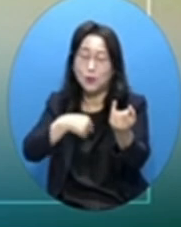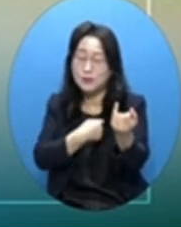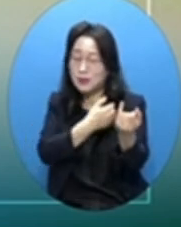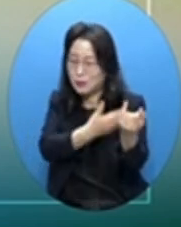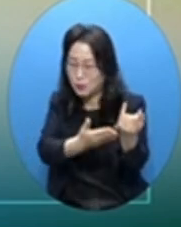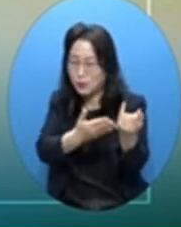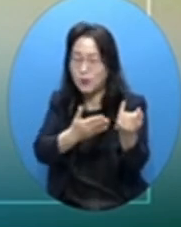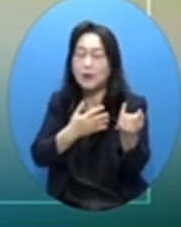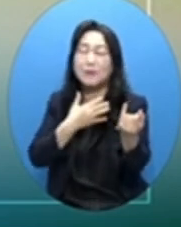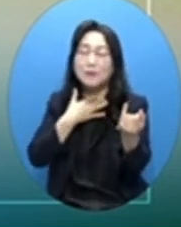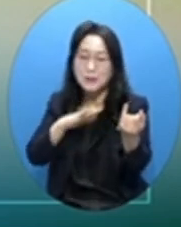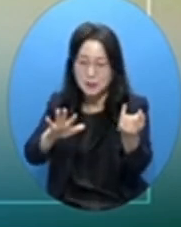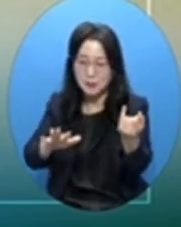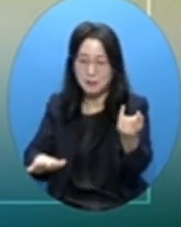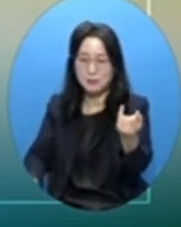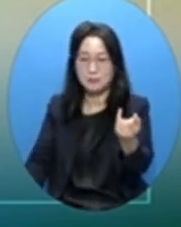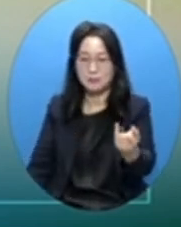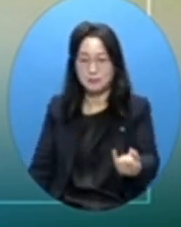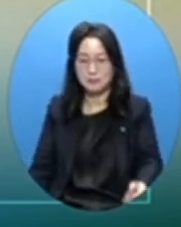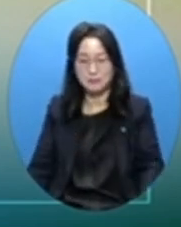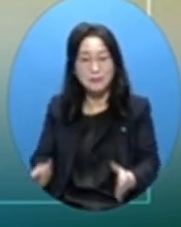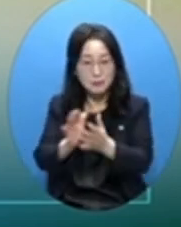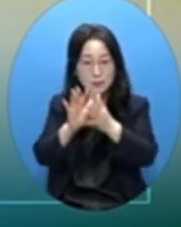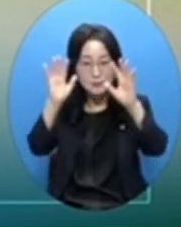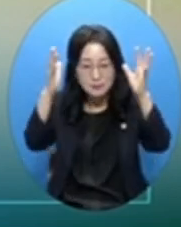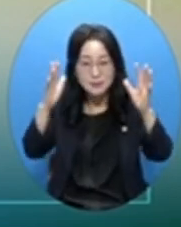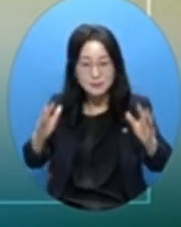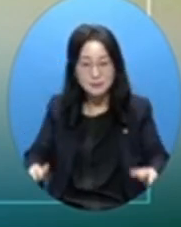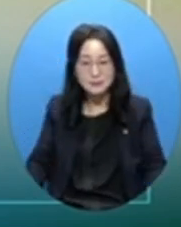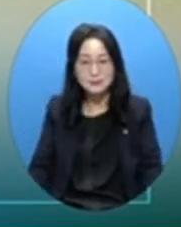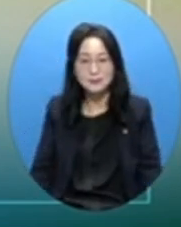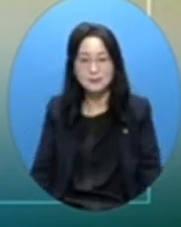둔 적이 없단다 알렐루야